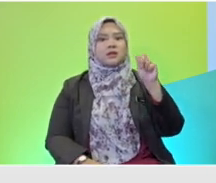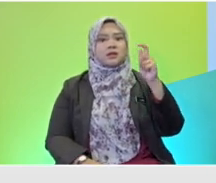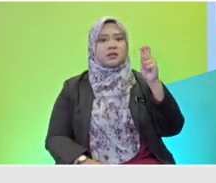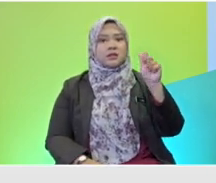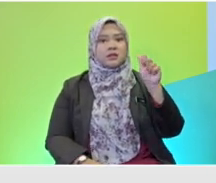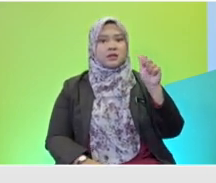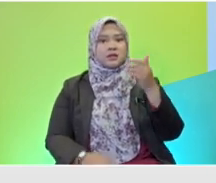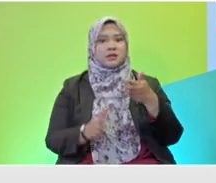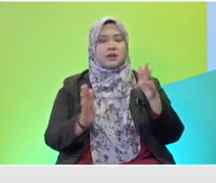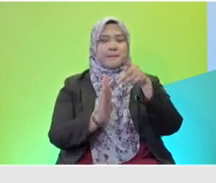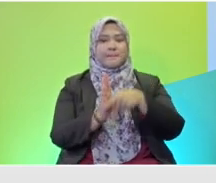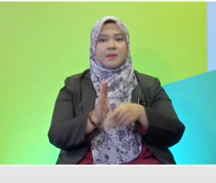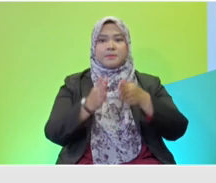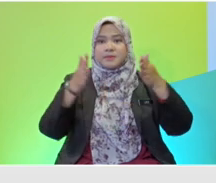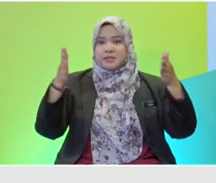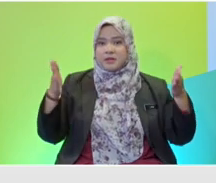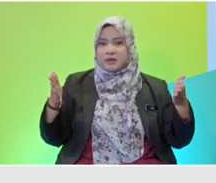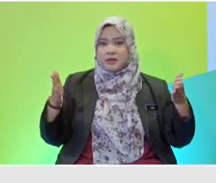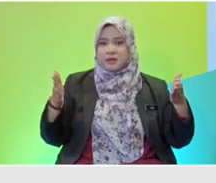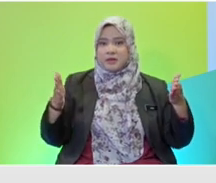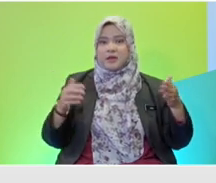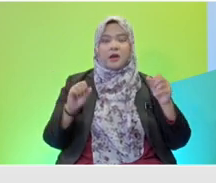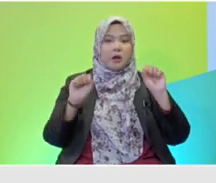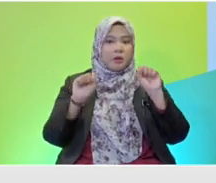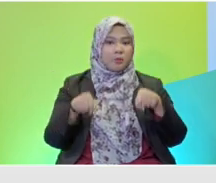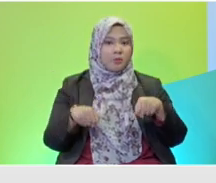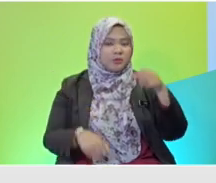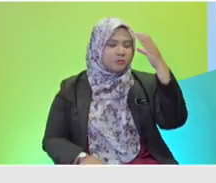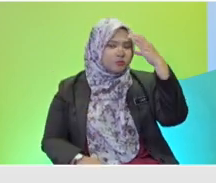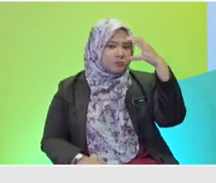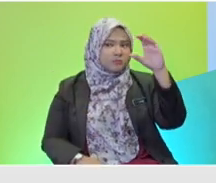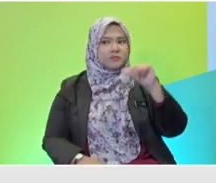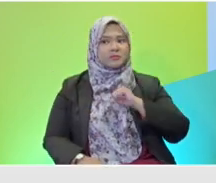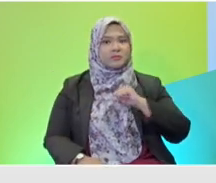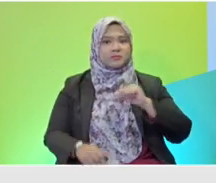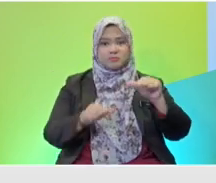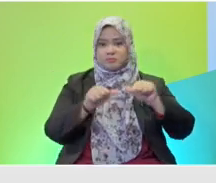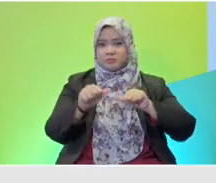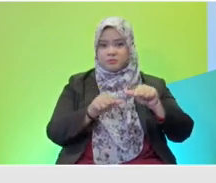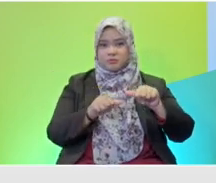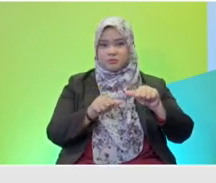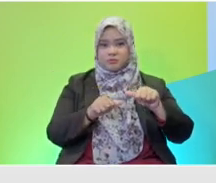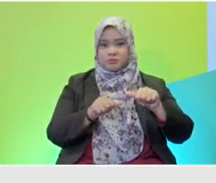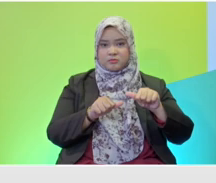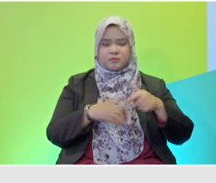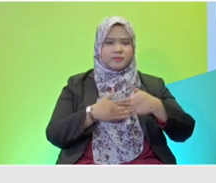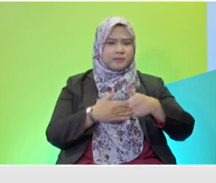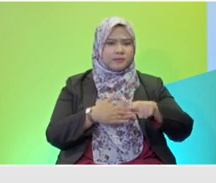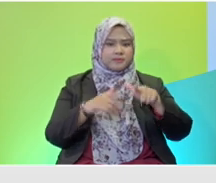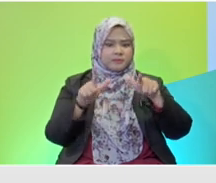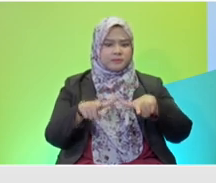di rumah boleh coba tiba-tiba mancis tersebut boleh terbakar Mengapakah